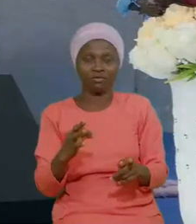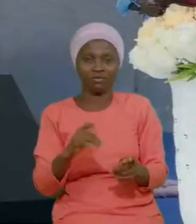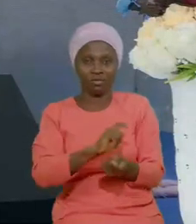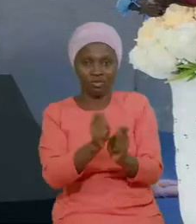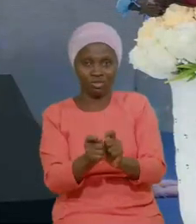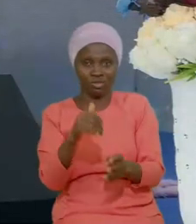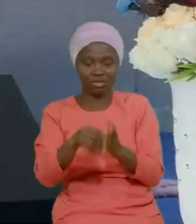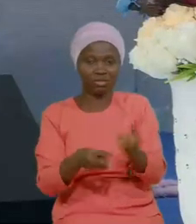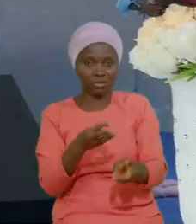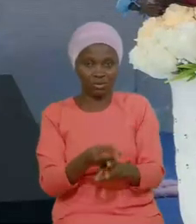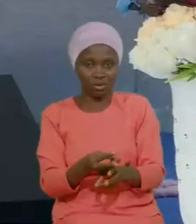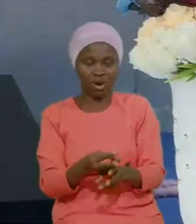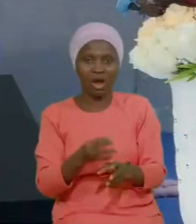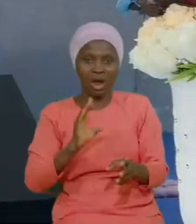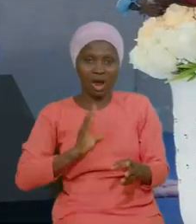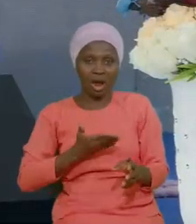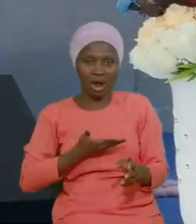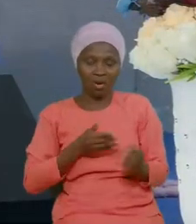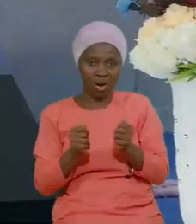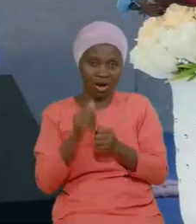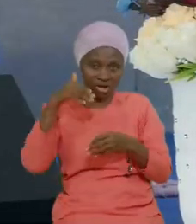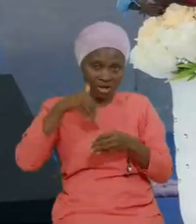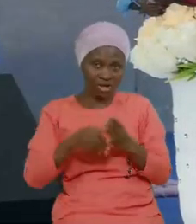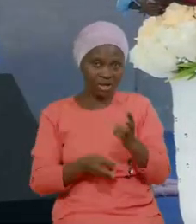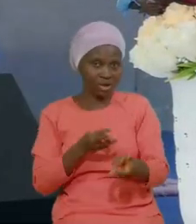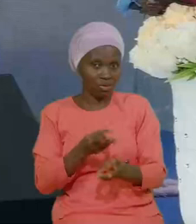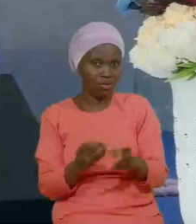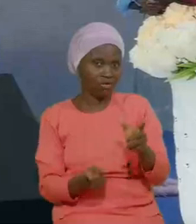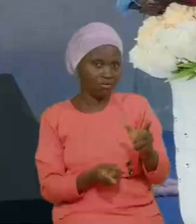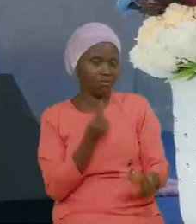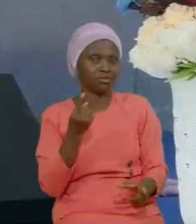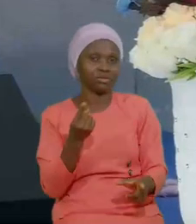Et si nous voulons des agents de changement dans notre monde,